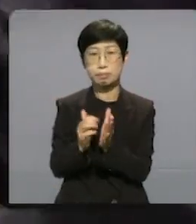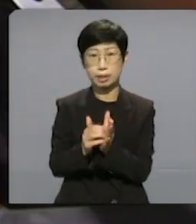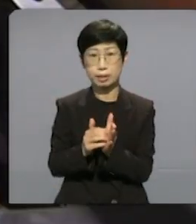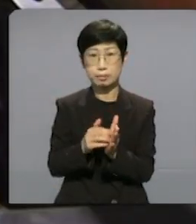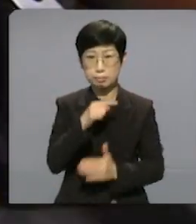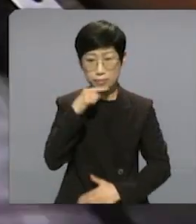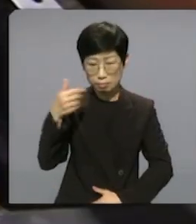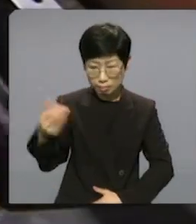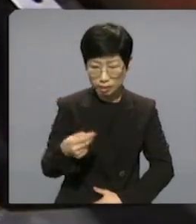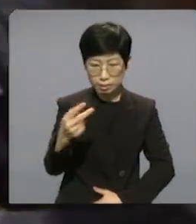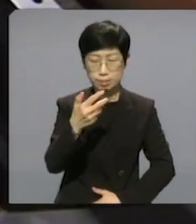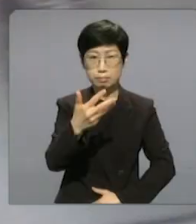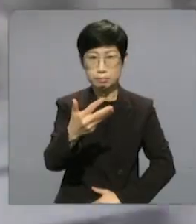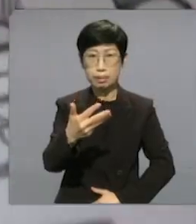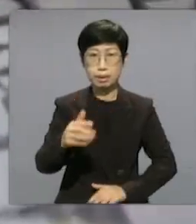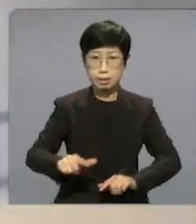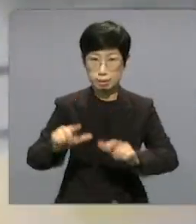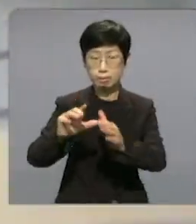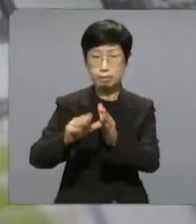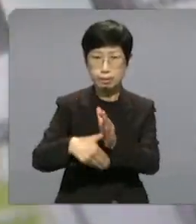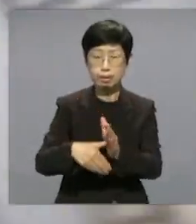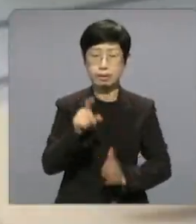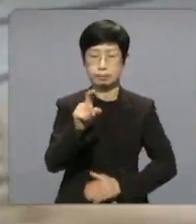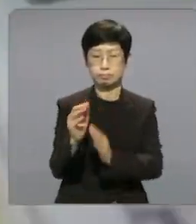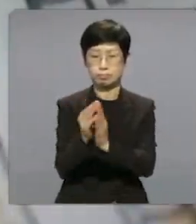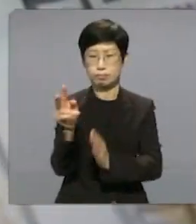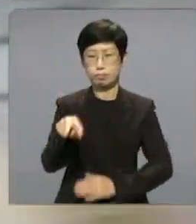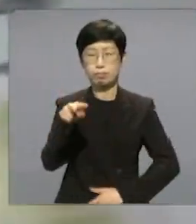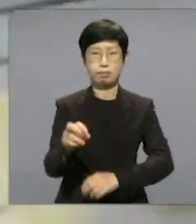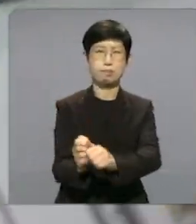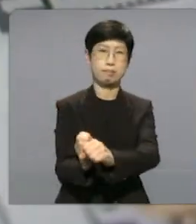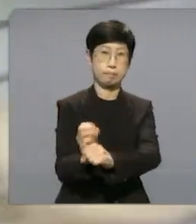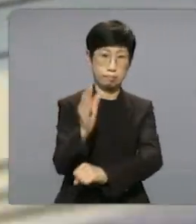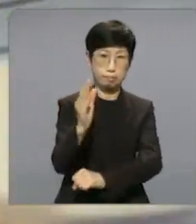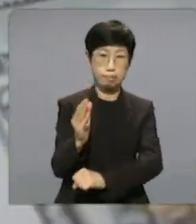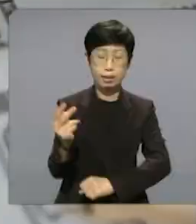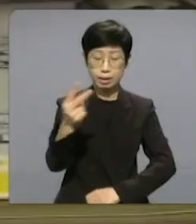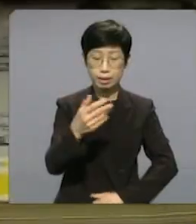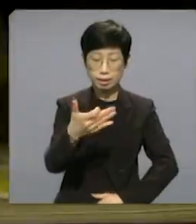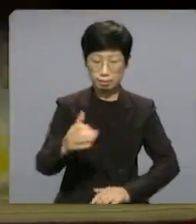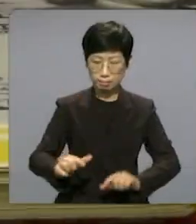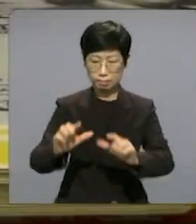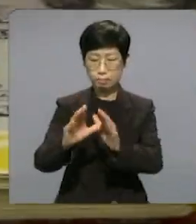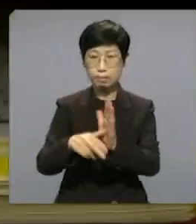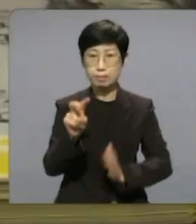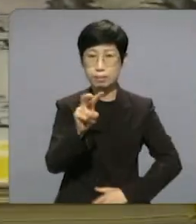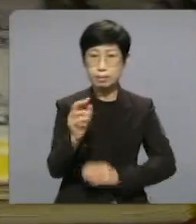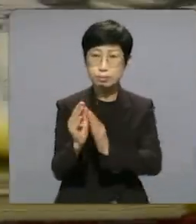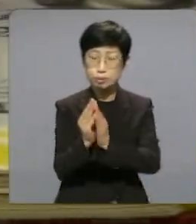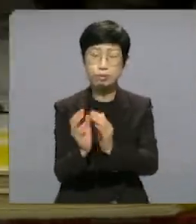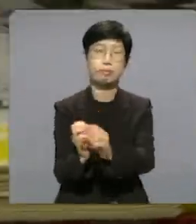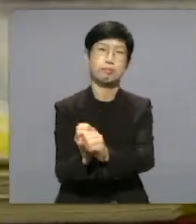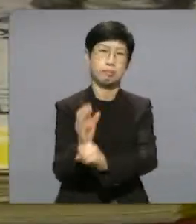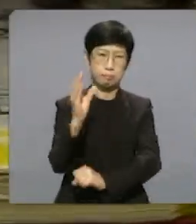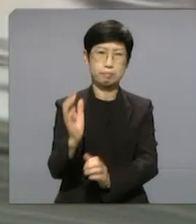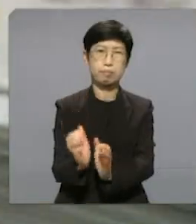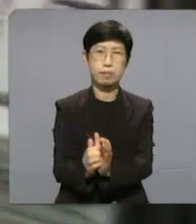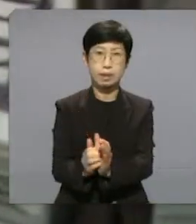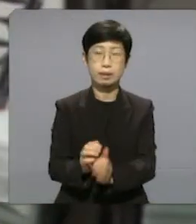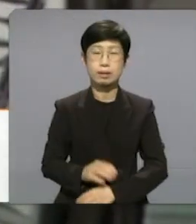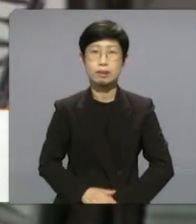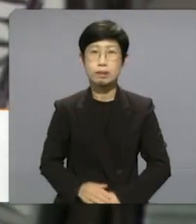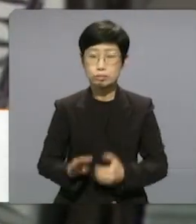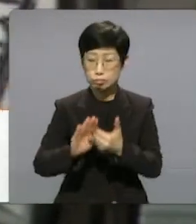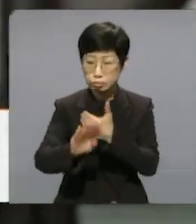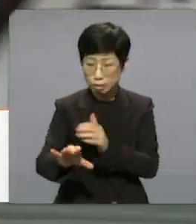부채는 2008년 미국발 금융 위기를 겪으며 10조 달러를 돌파했고 2019년에는 20조 달러를 넘어섰습니다.